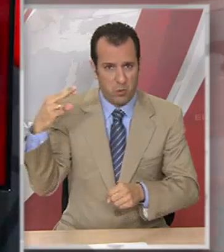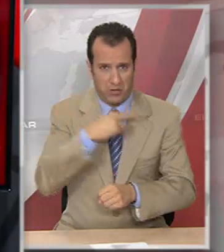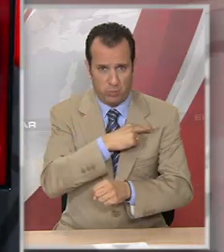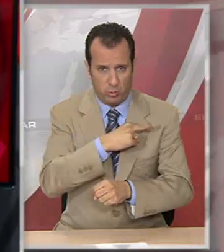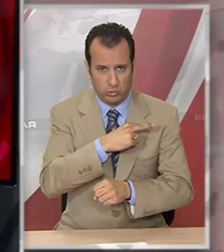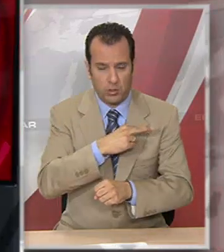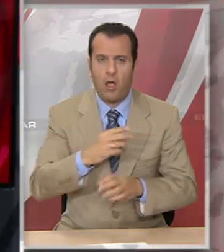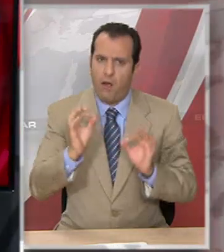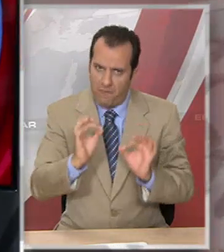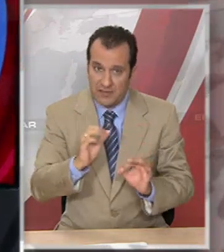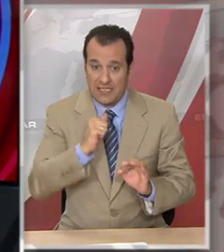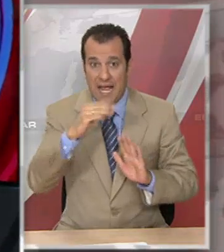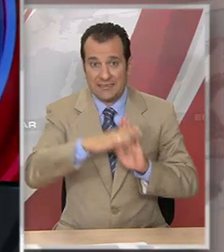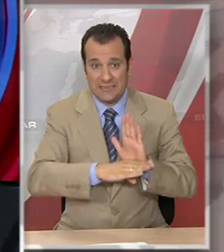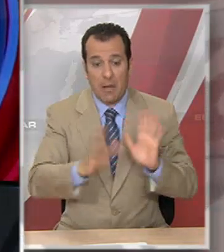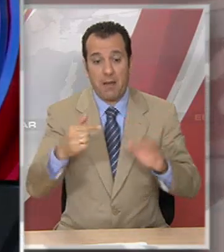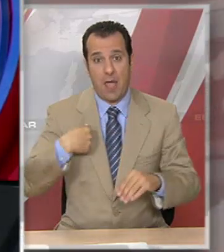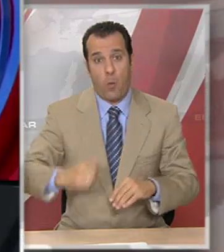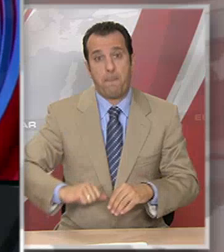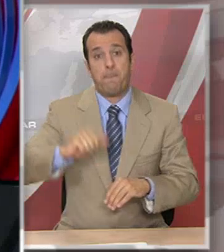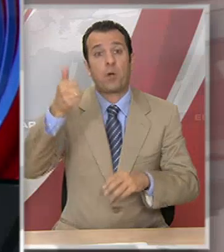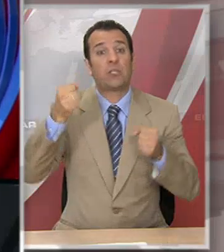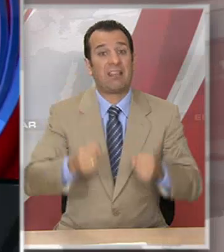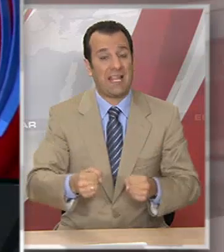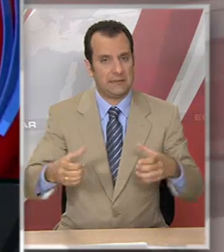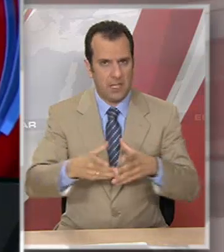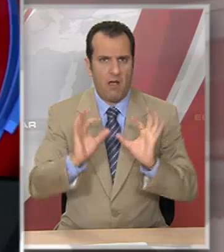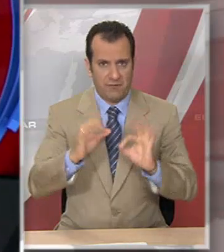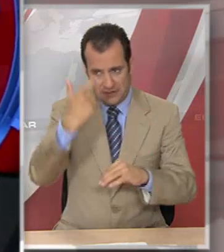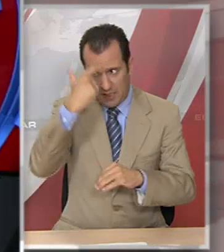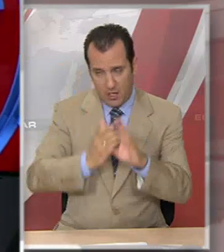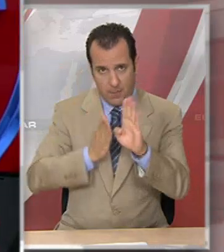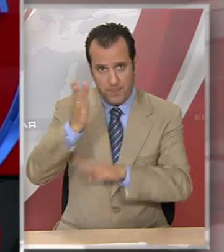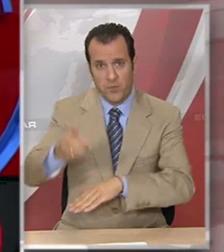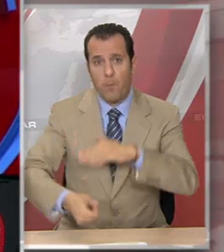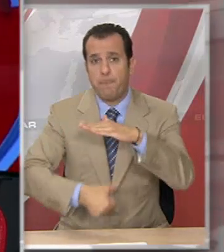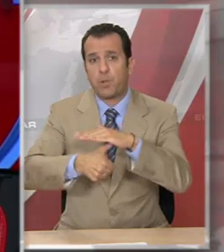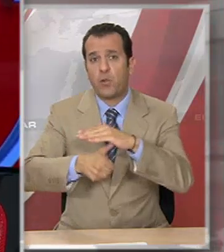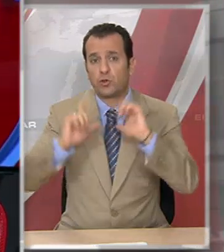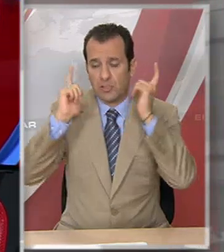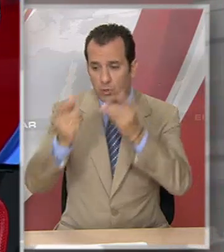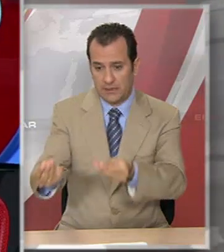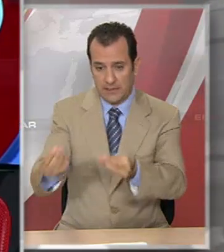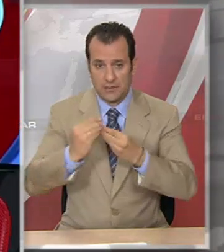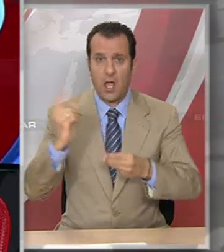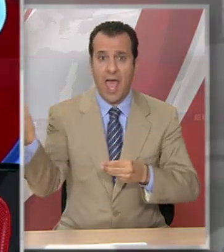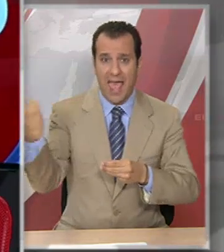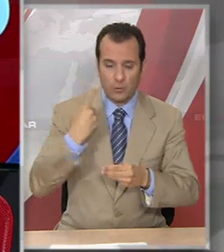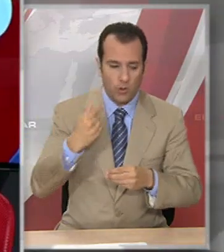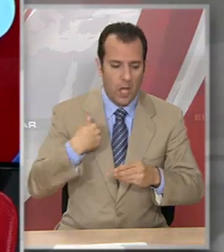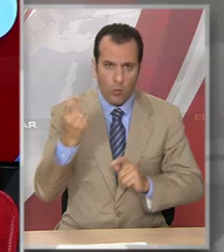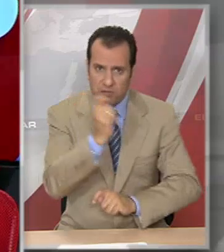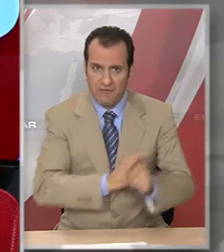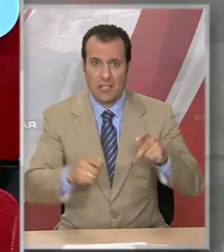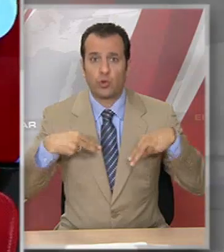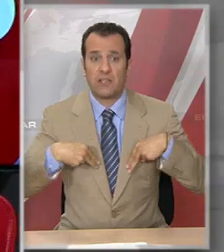το Σύνταγμα θα πάω και θα λάβω την εντολή από τον πρόεδρο της Δημοκρατίας. Και θα σχηματίσω και κυβέρνηση αφού συμφωνήσω με τα άλλα